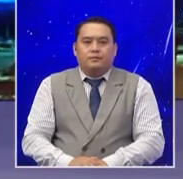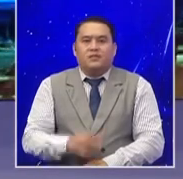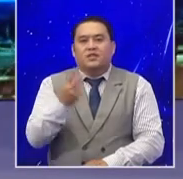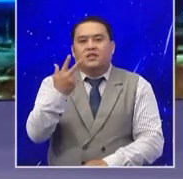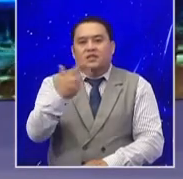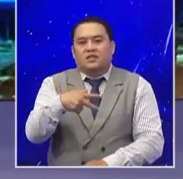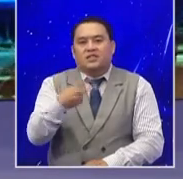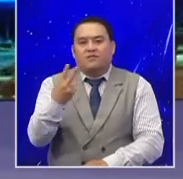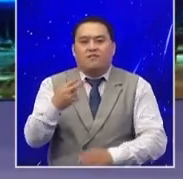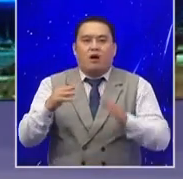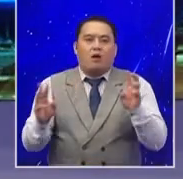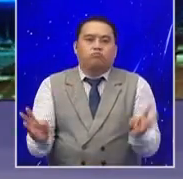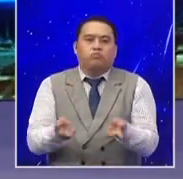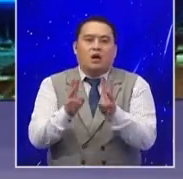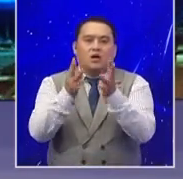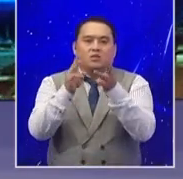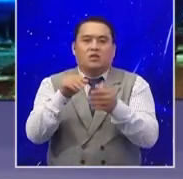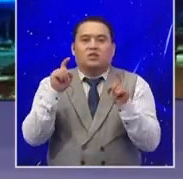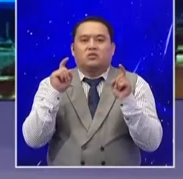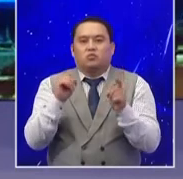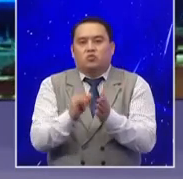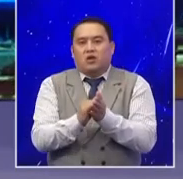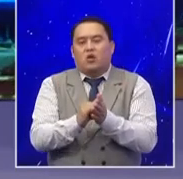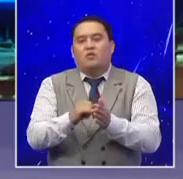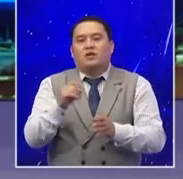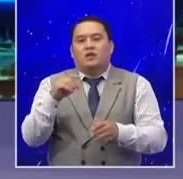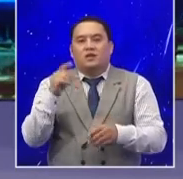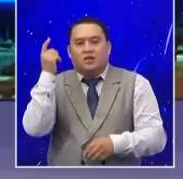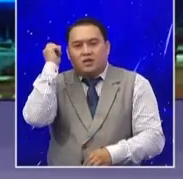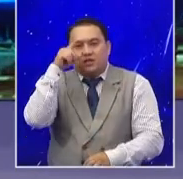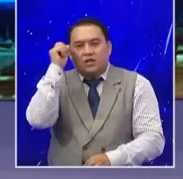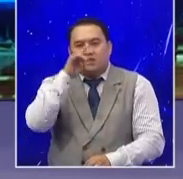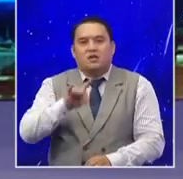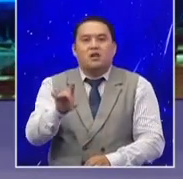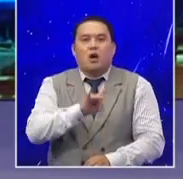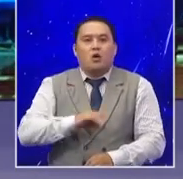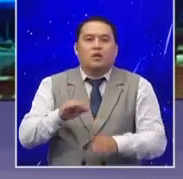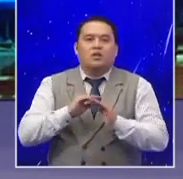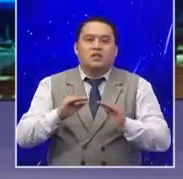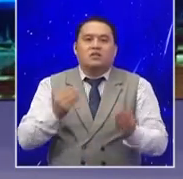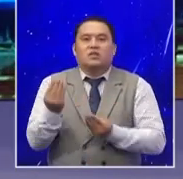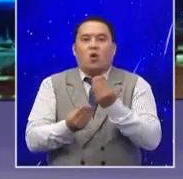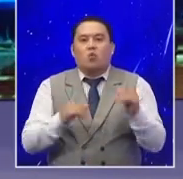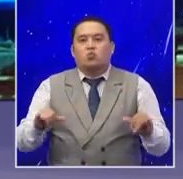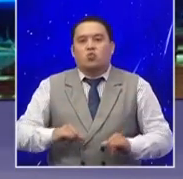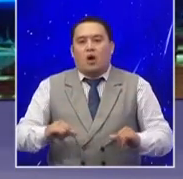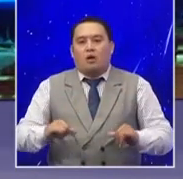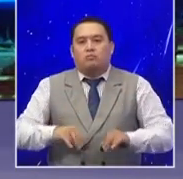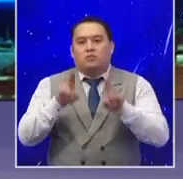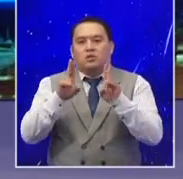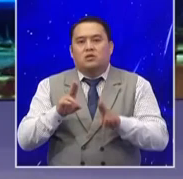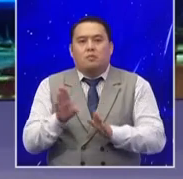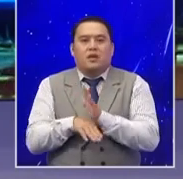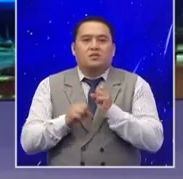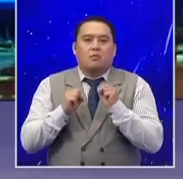32 пожара в жилом секторе с начала года зафиксировано в Искельдинском районе. Основные причины – детская шалость с огнем, нарушение правил